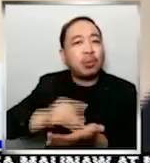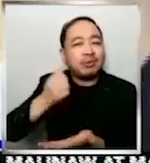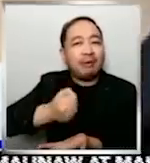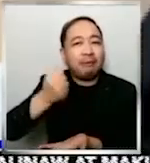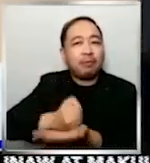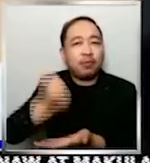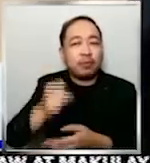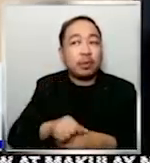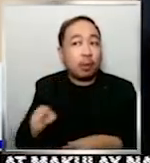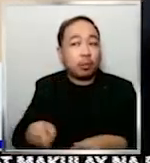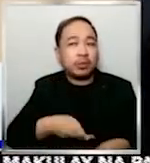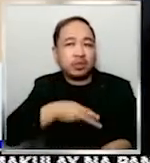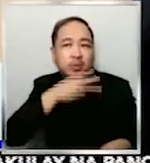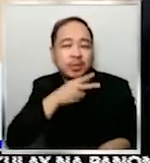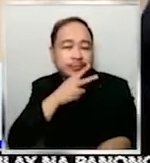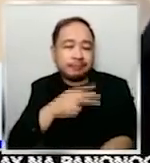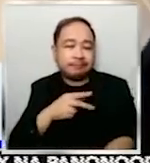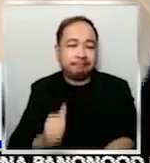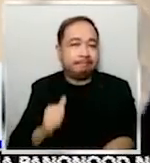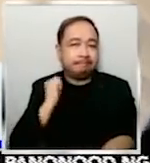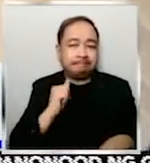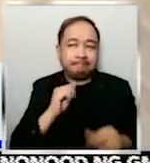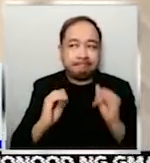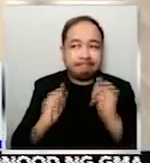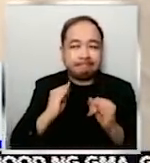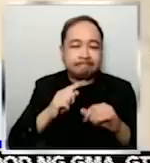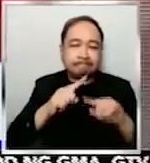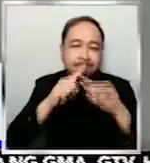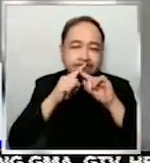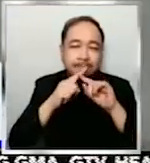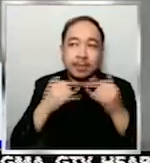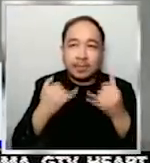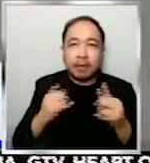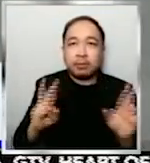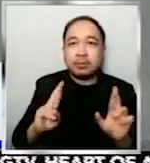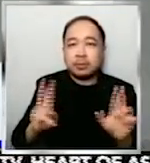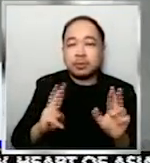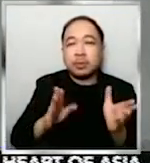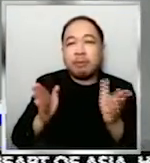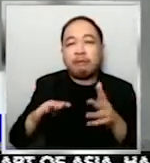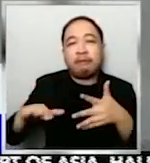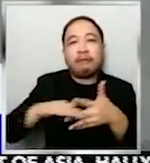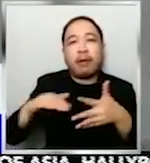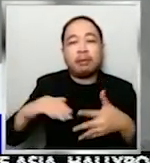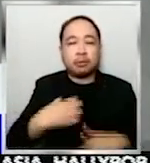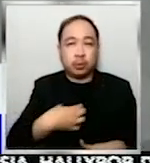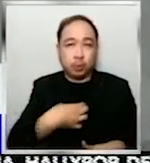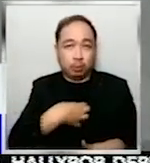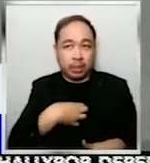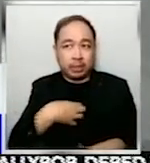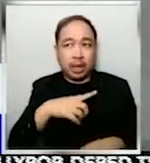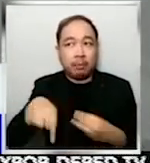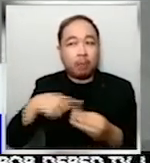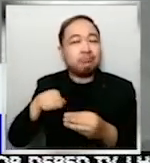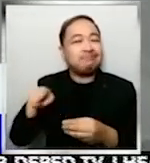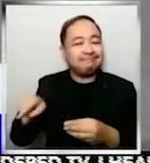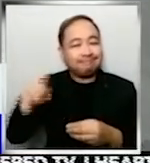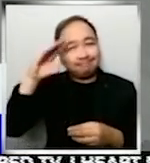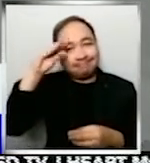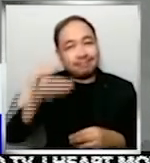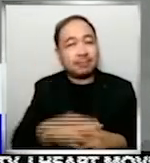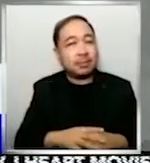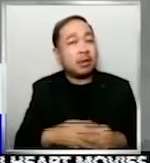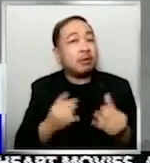aligasyon. Inihahanda na ang mga kaukulang kaso laban sa kanya. Ayon sa mga otoridad, talamak daw talaga ang iligal na benta ng